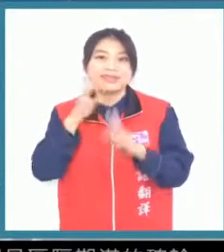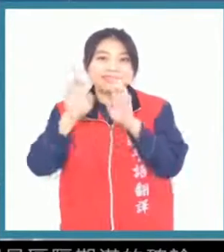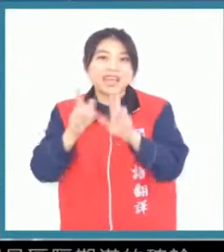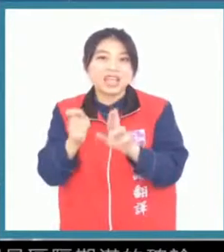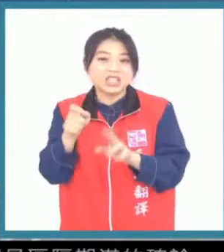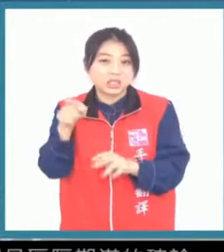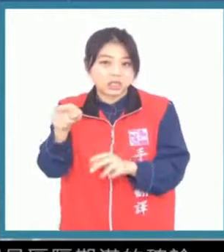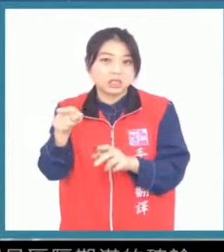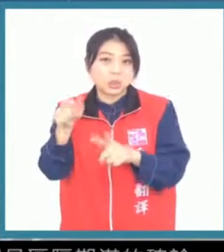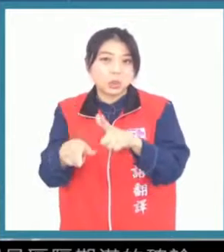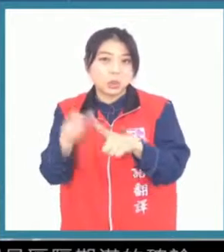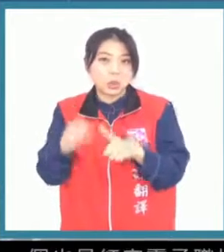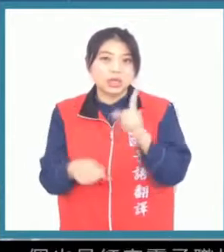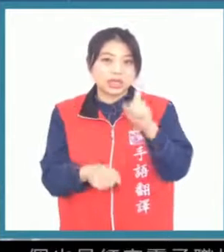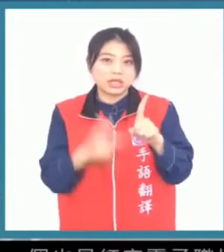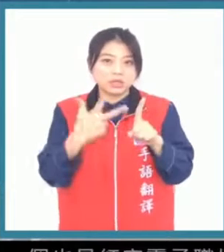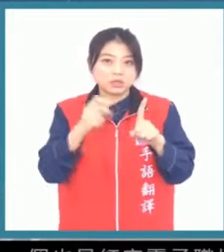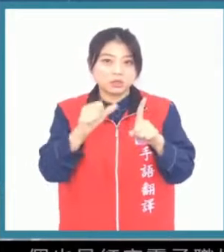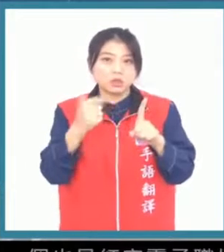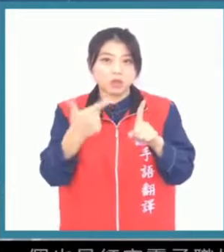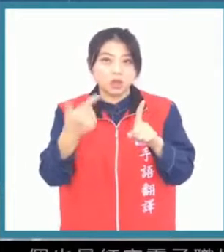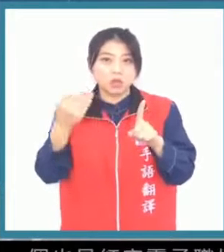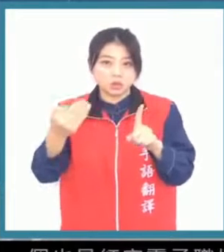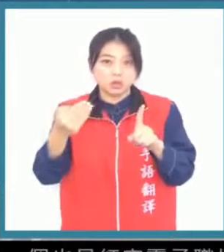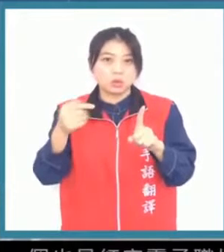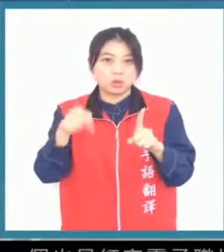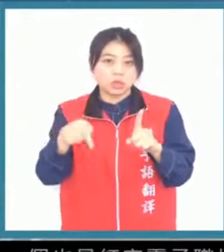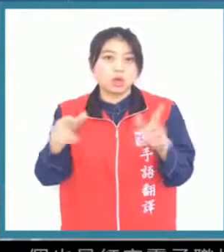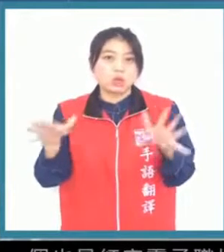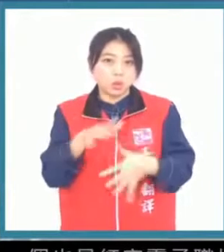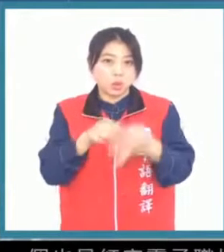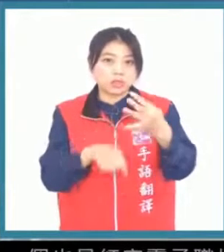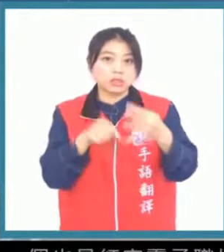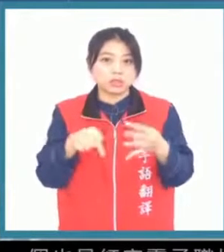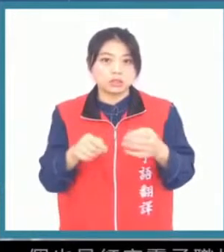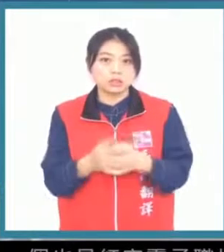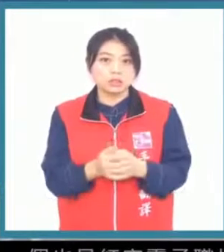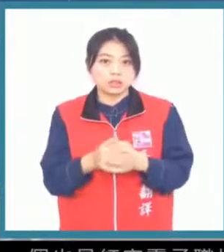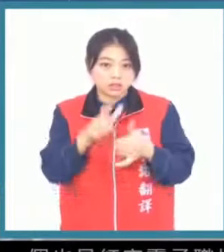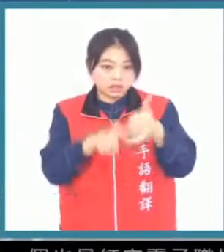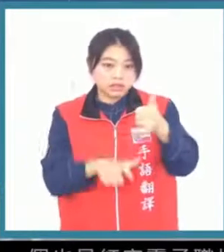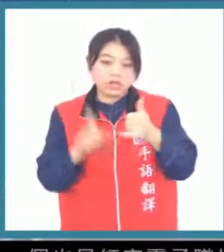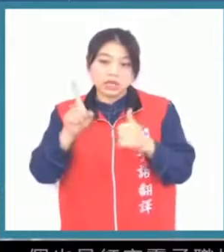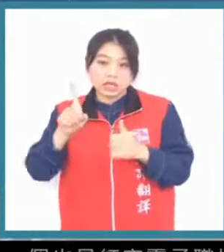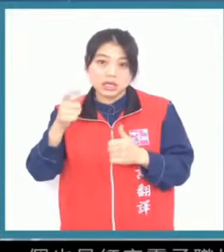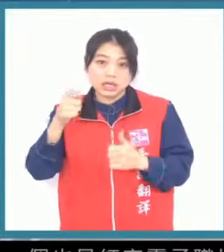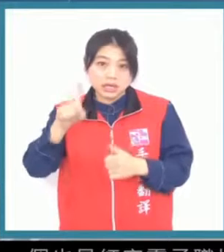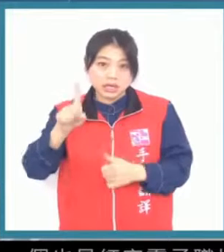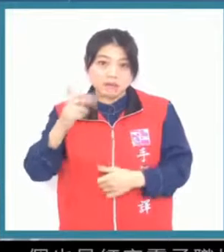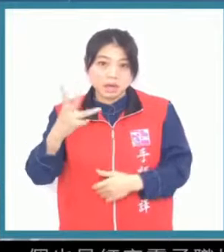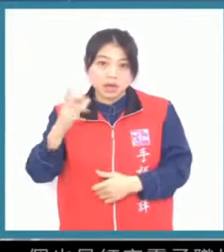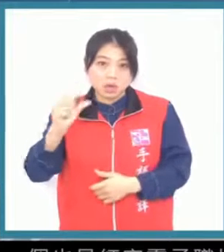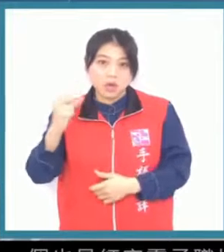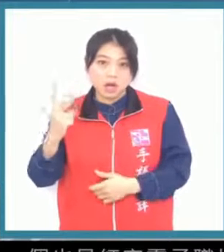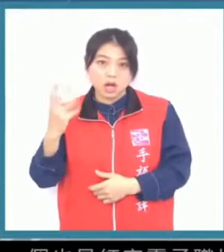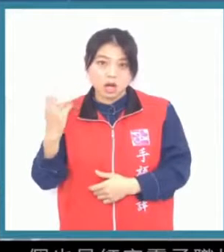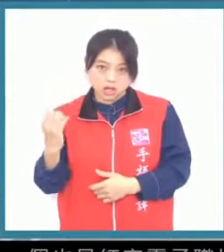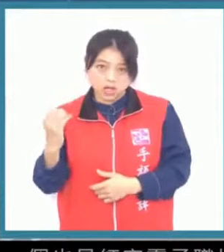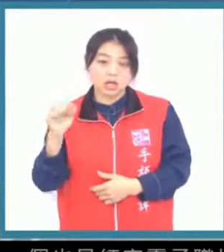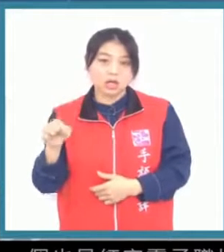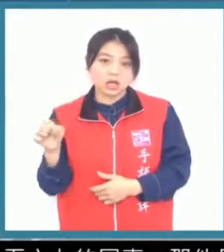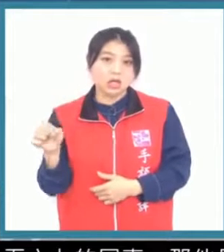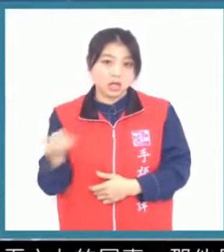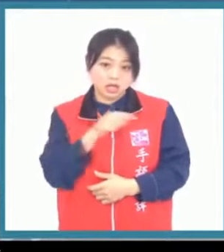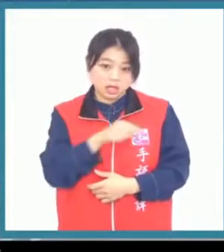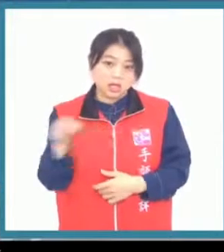同事17569的同事，那他是暗号是18520，那么这